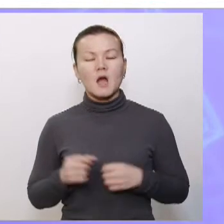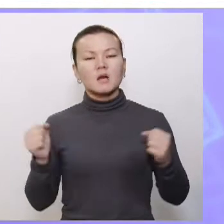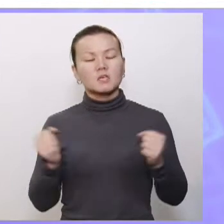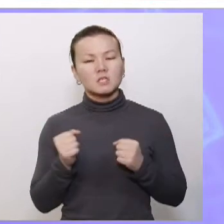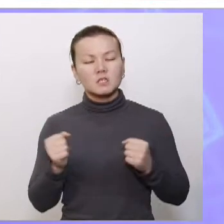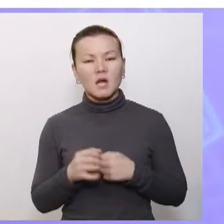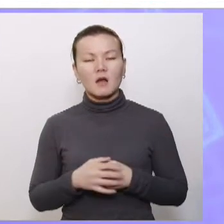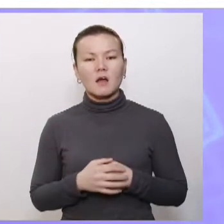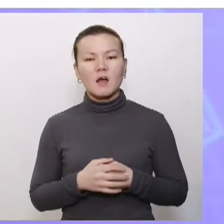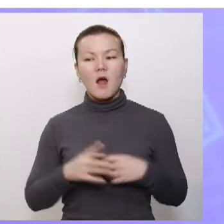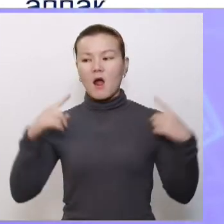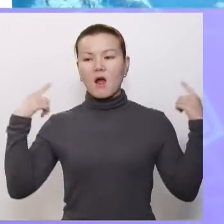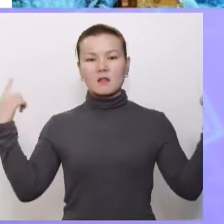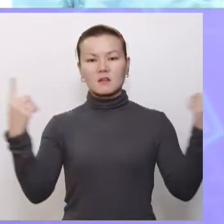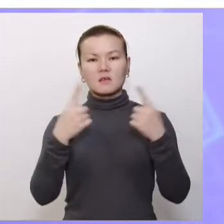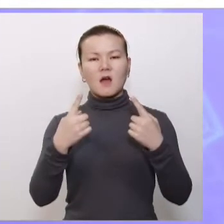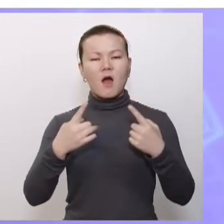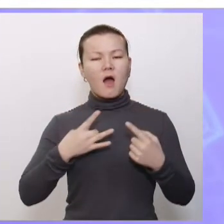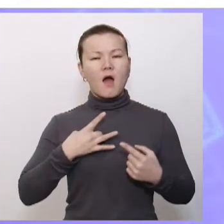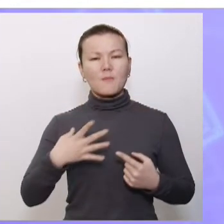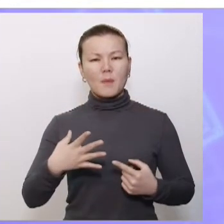Кышында айлана аппак.